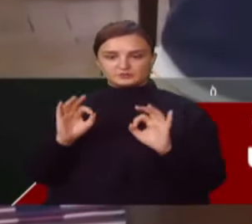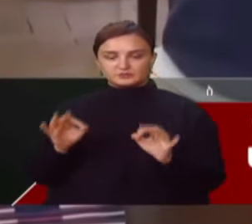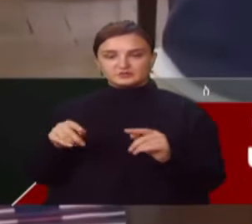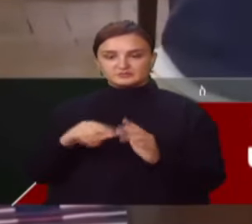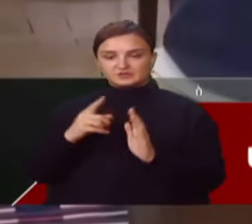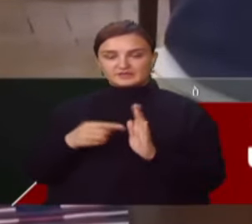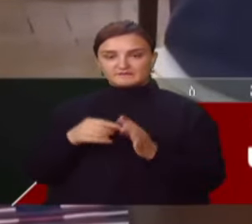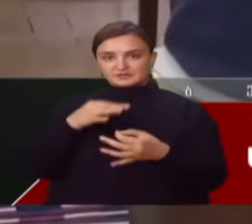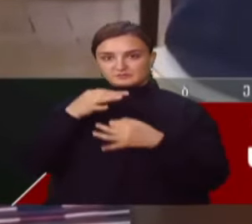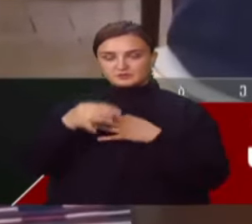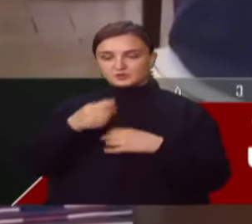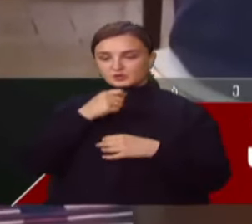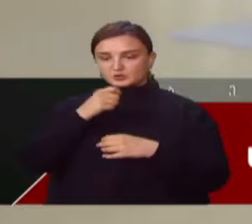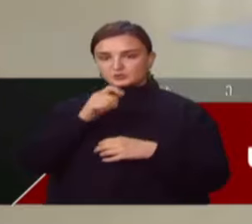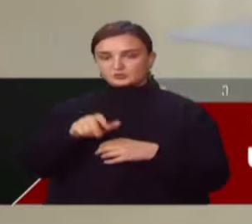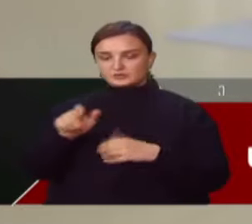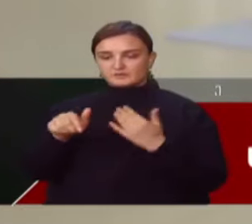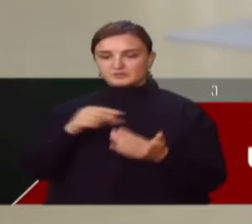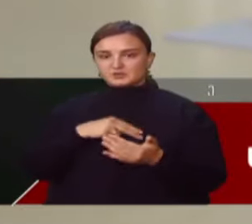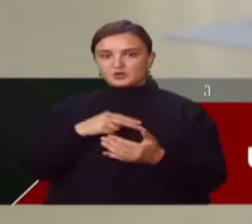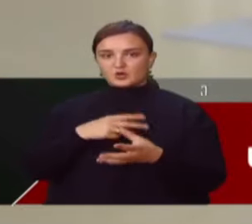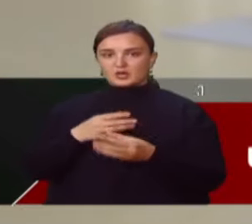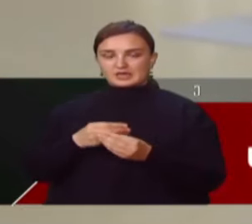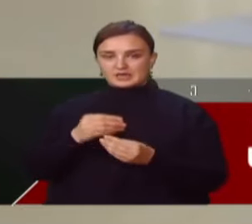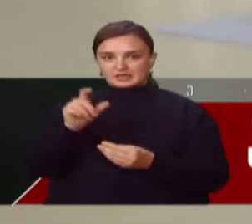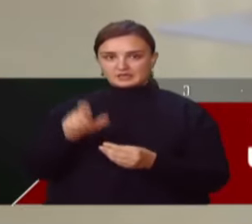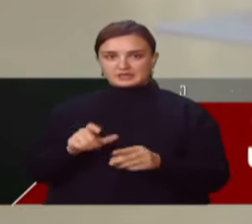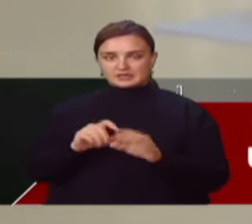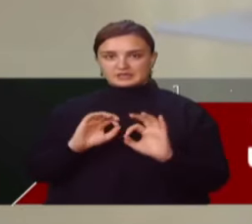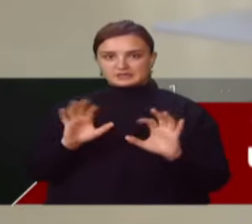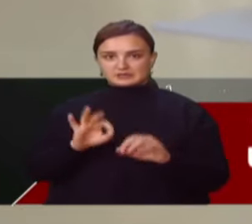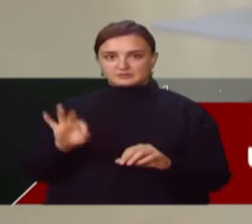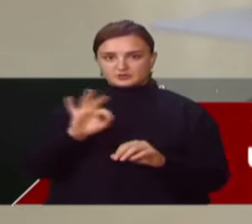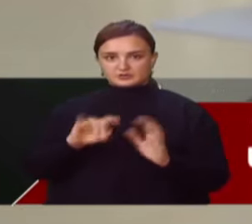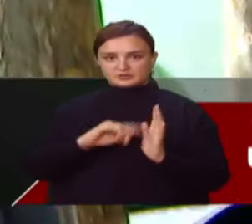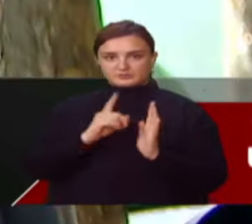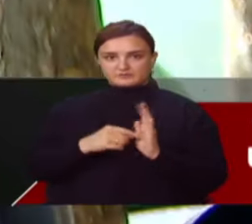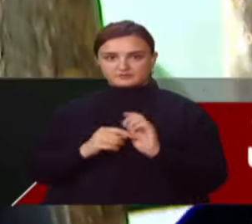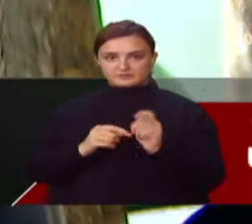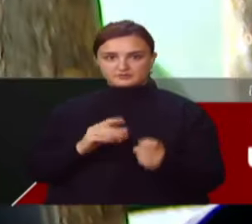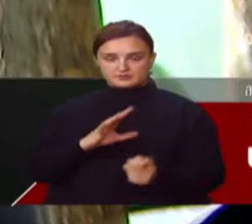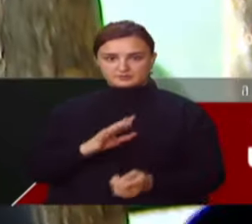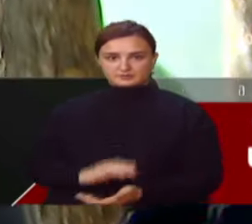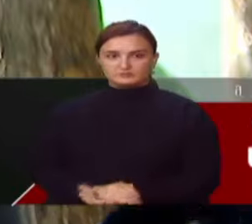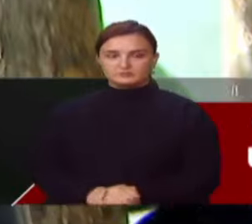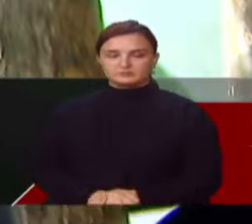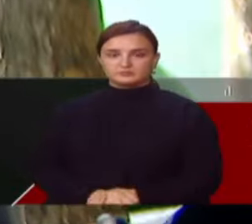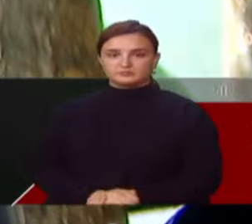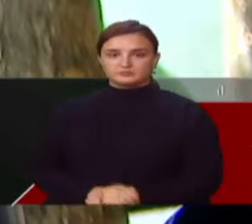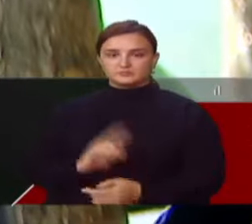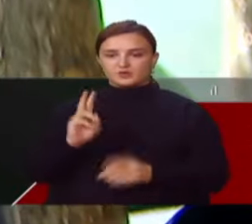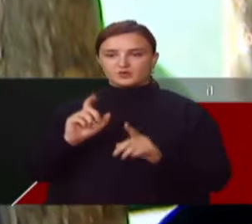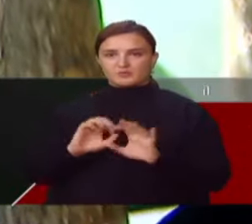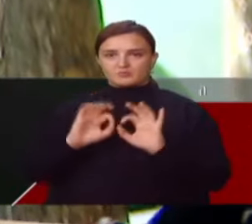კითხვის პასუხად, რომელიც ჟურნალისტებმა მისი კოლეგა დიპლომატის განცხადების თაობაზე დაუსვეს. I will of course not comment on this. კომენტარს